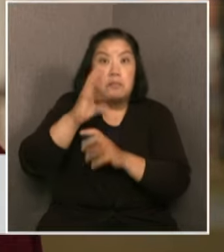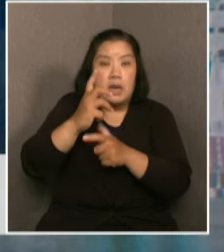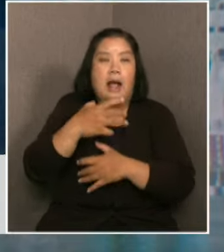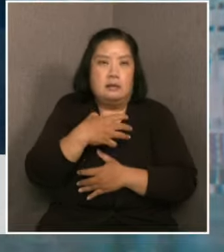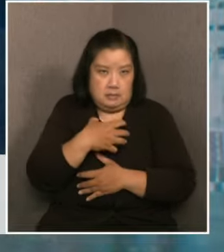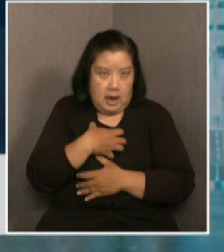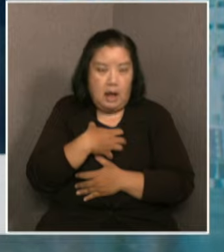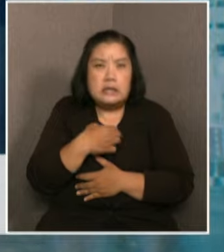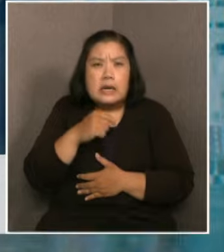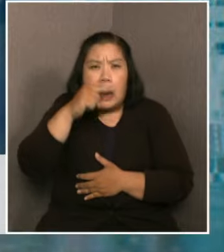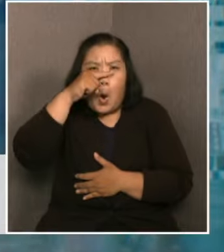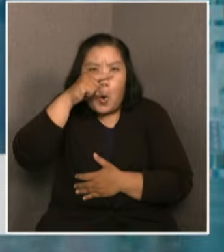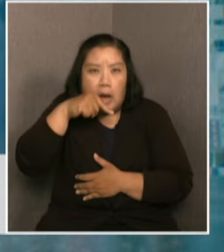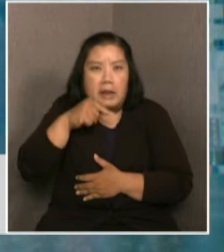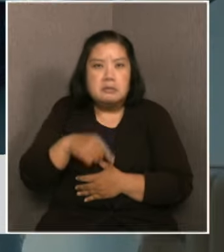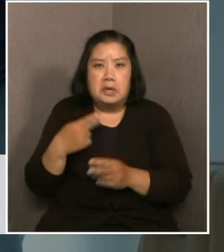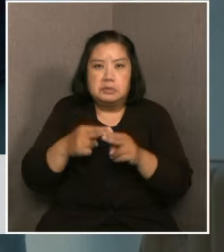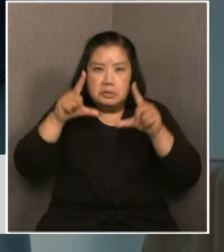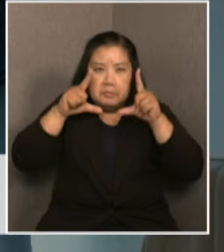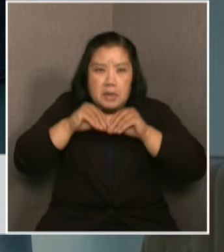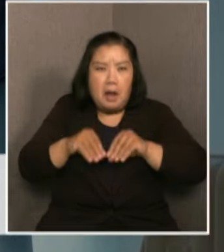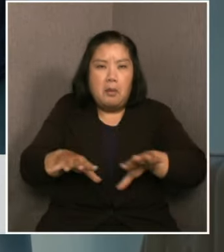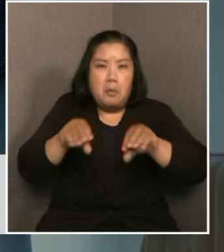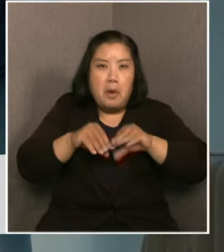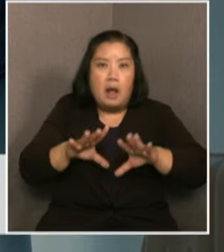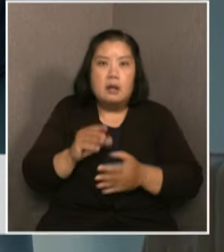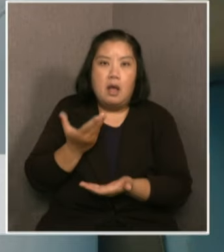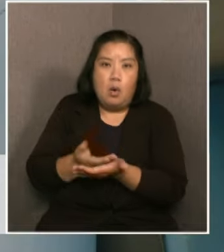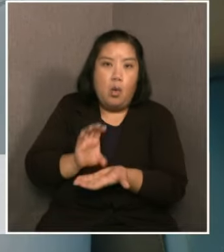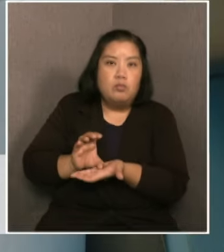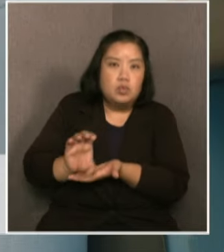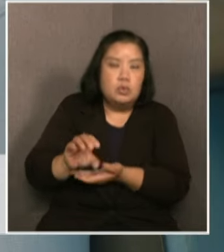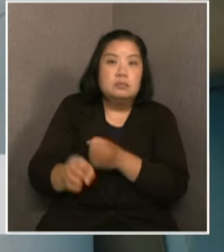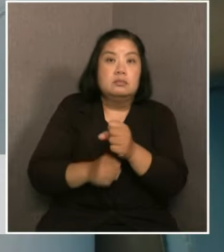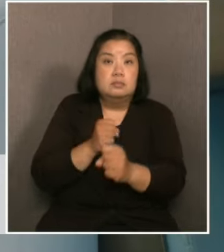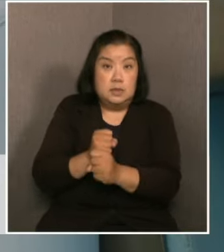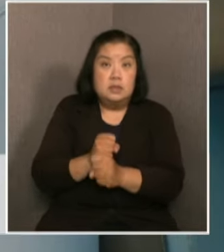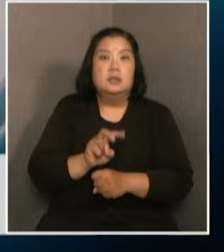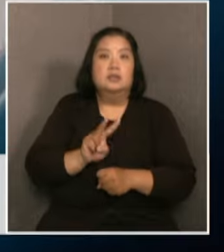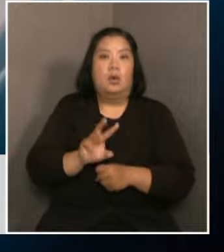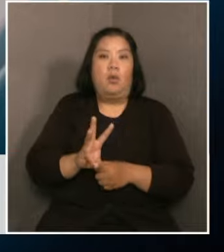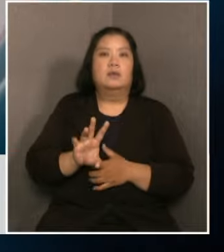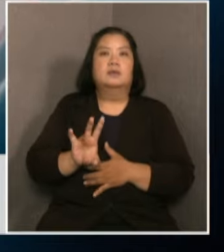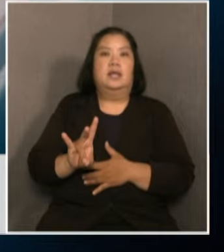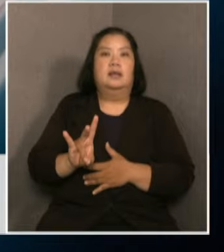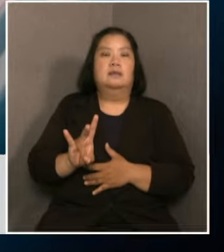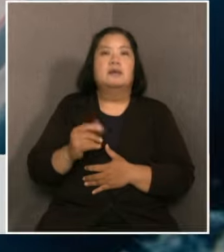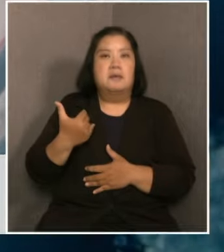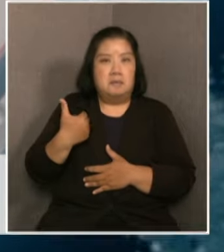ซอฟต์พาวเวอร์ของประเทศไทยประจำปีงบประมาณ2567ซึ่งมีภาพยนตร์ไทยเพียง